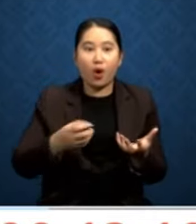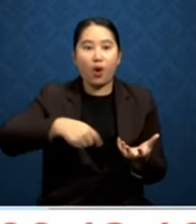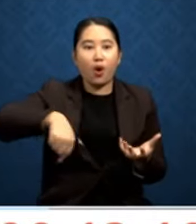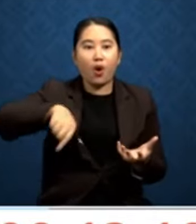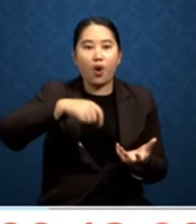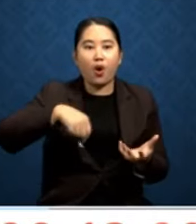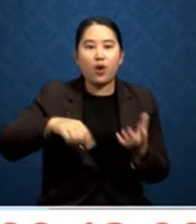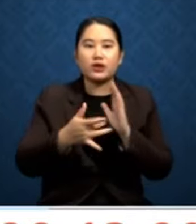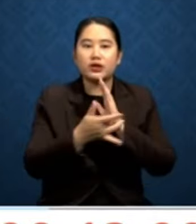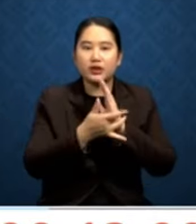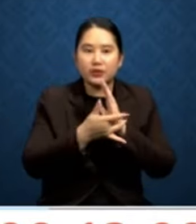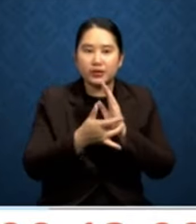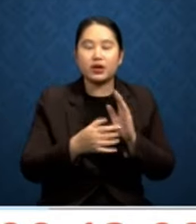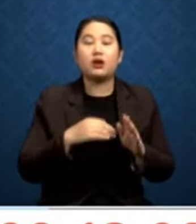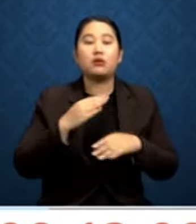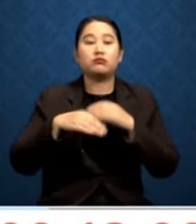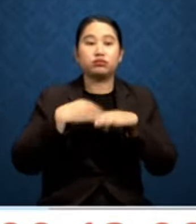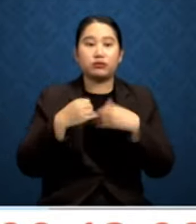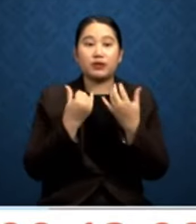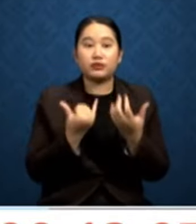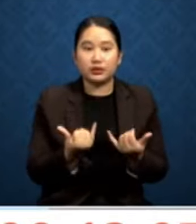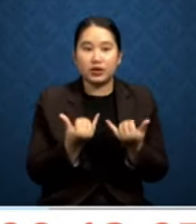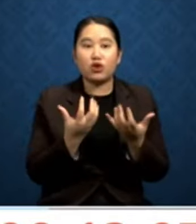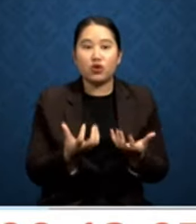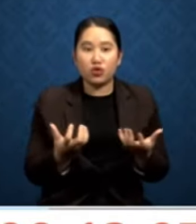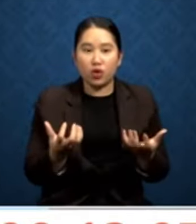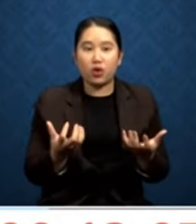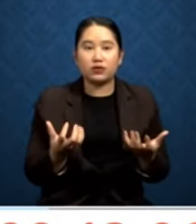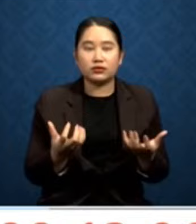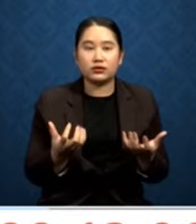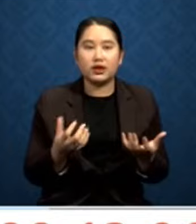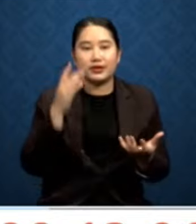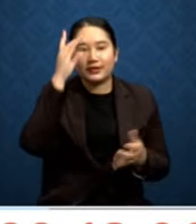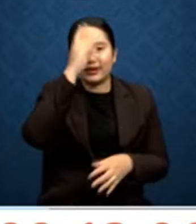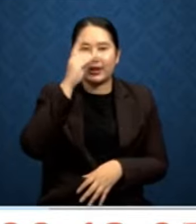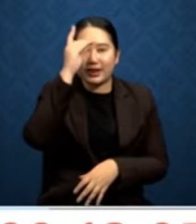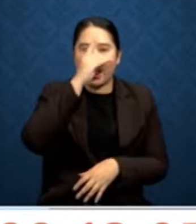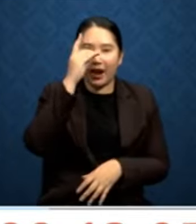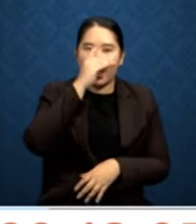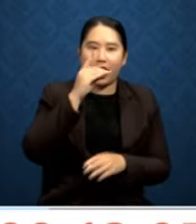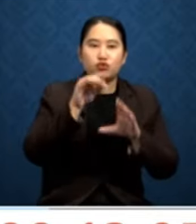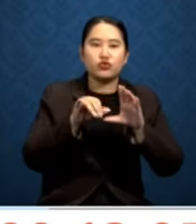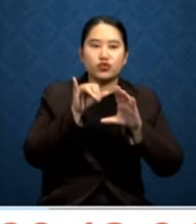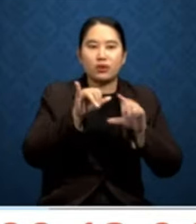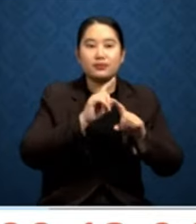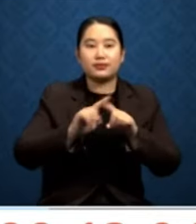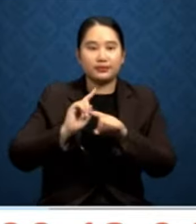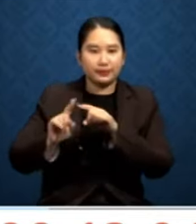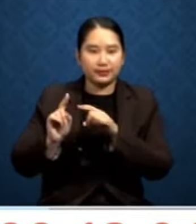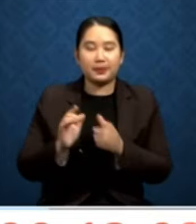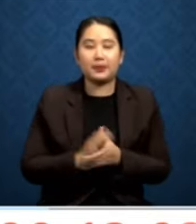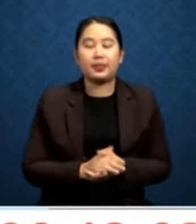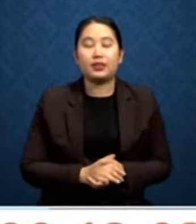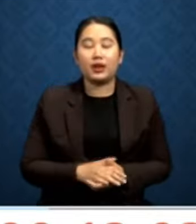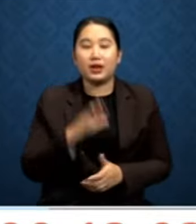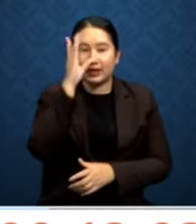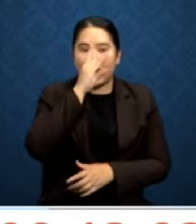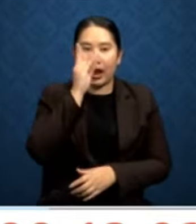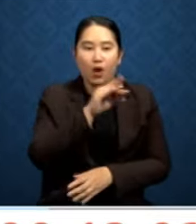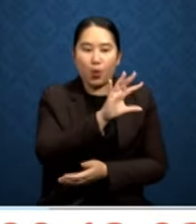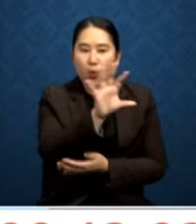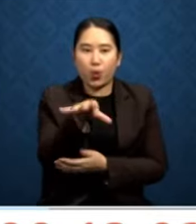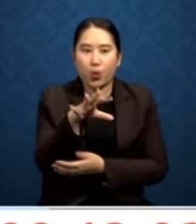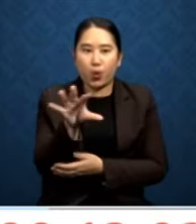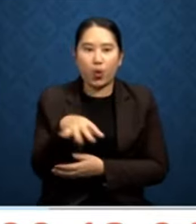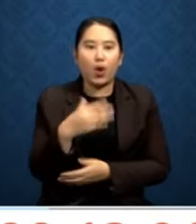อน Hi-Tech มากขึ้นมาถงตอนนี้แล้วกใช้พวกดารา Influencer มาหลอก